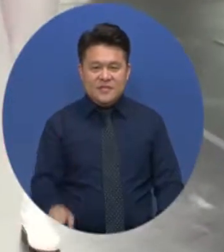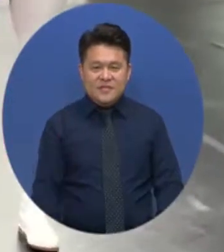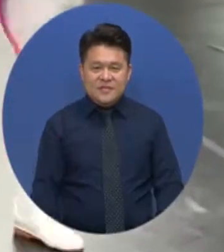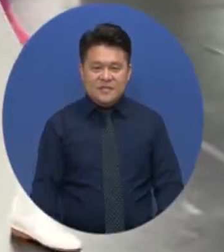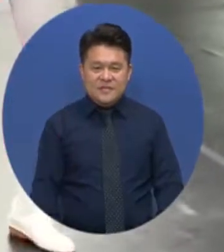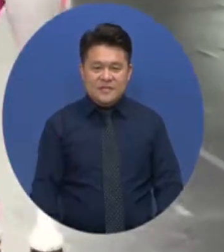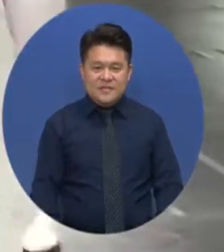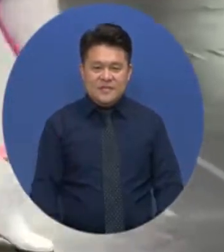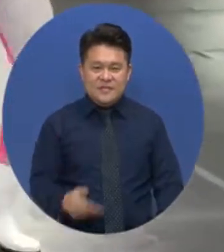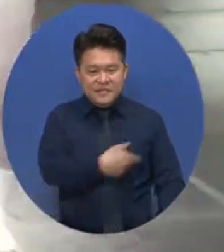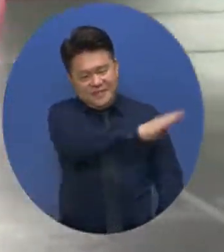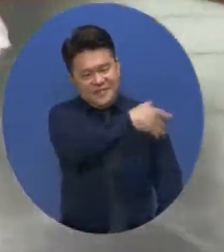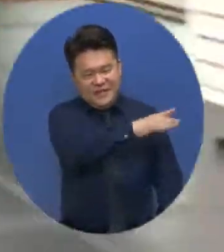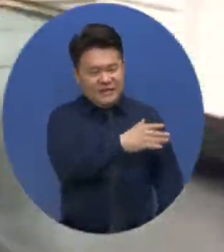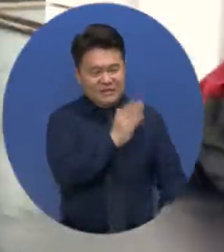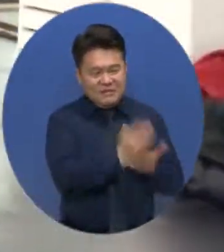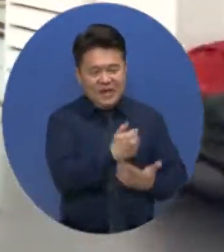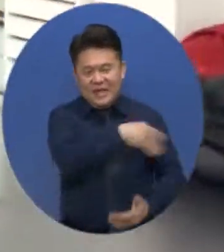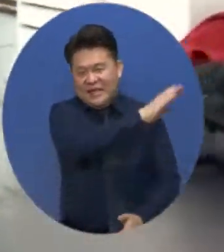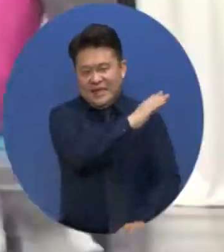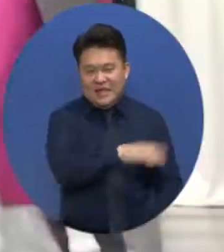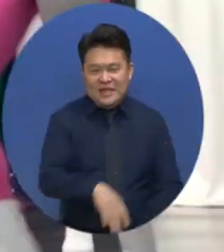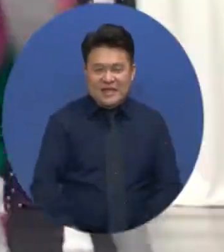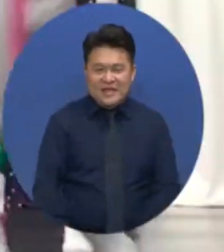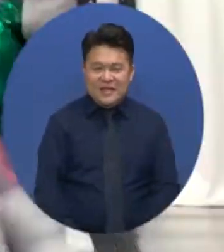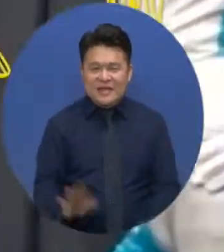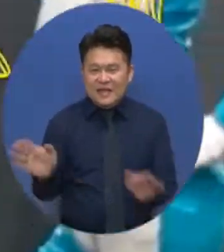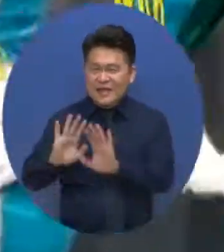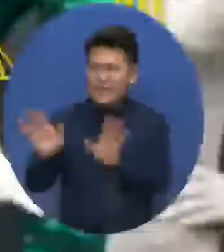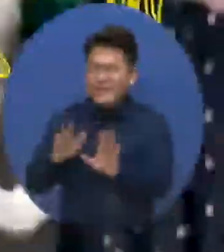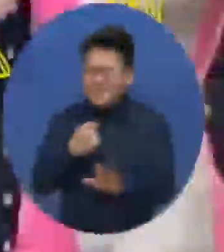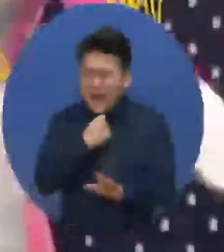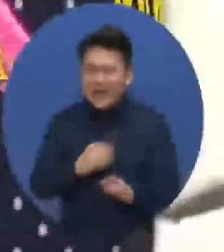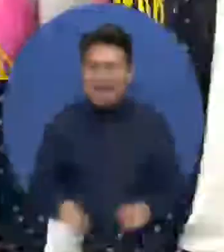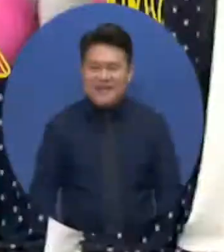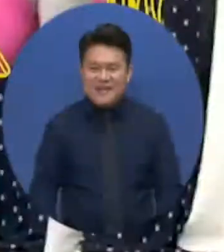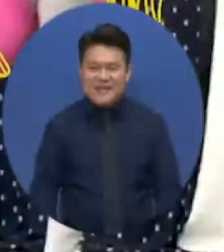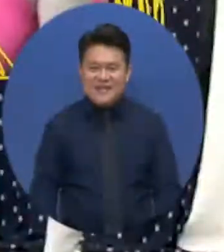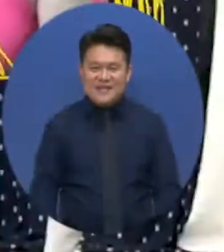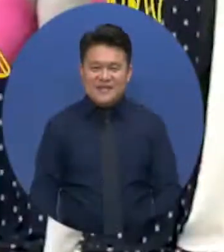하나 가세요. 안 되겠습니다. 안돼